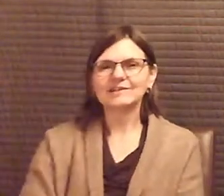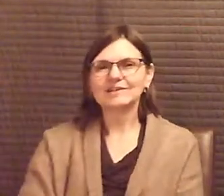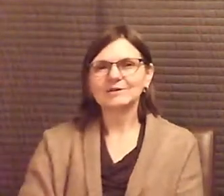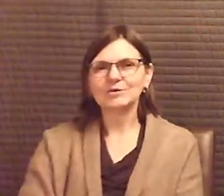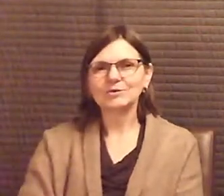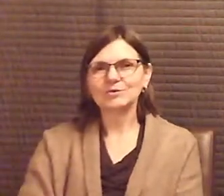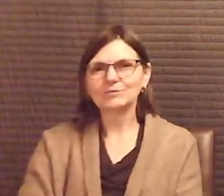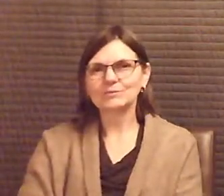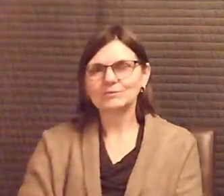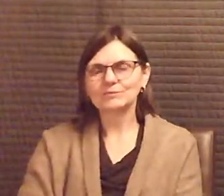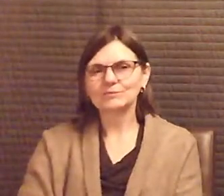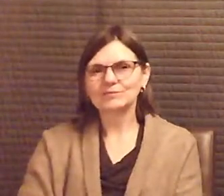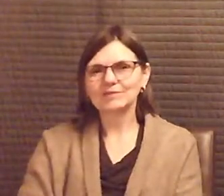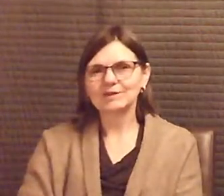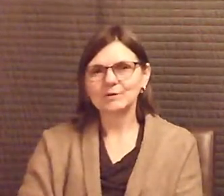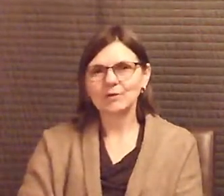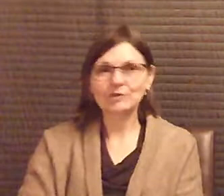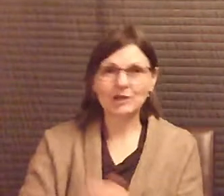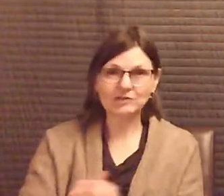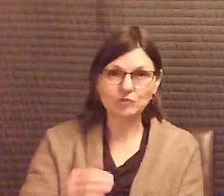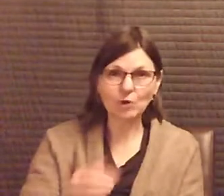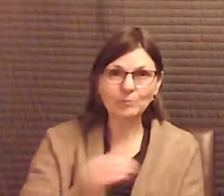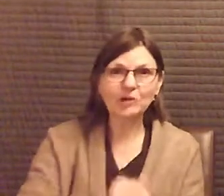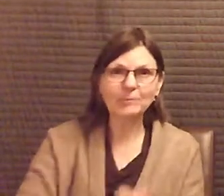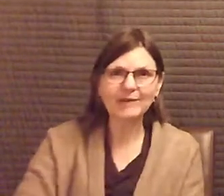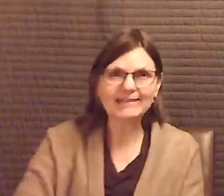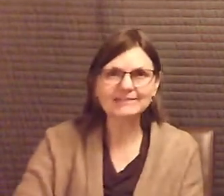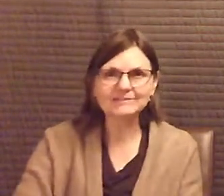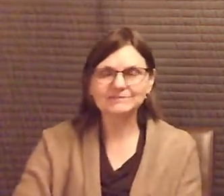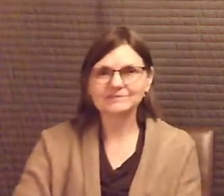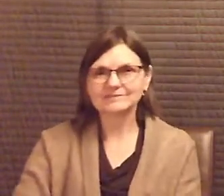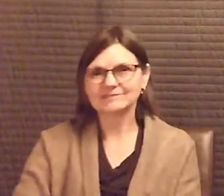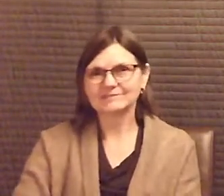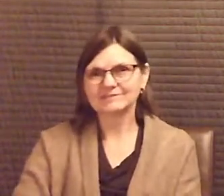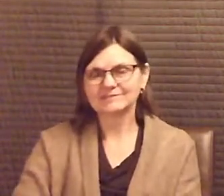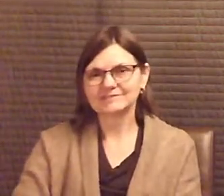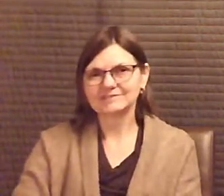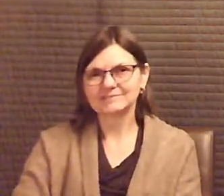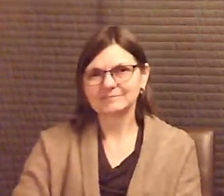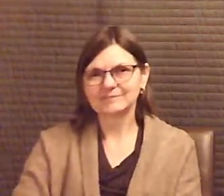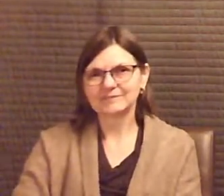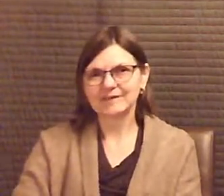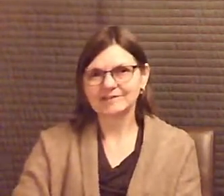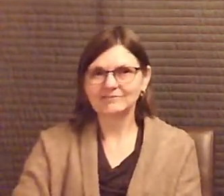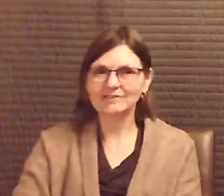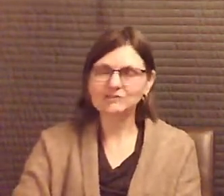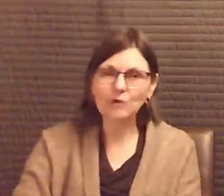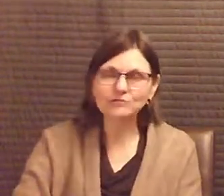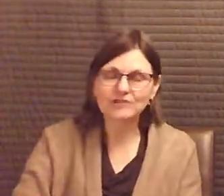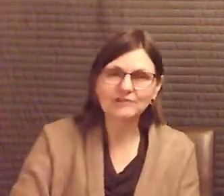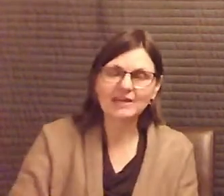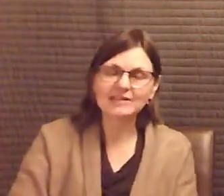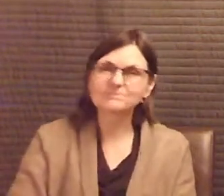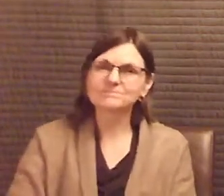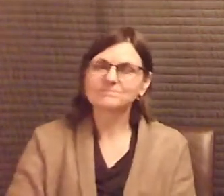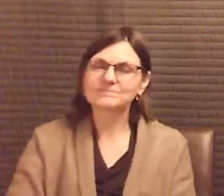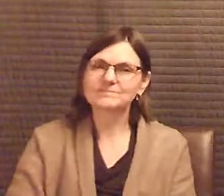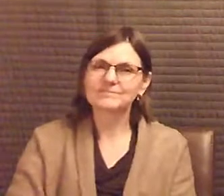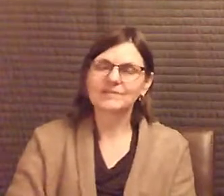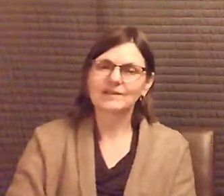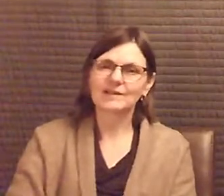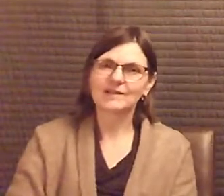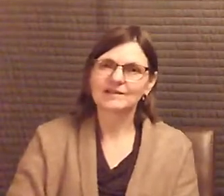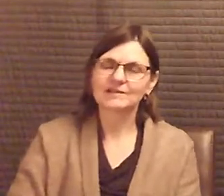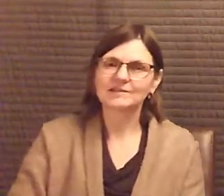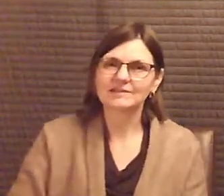een vest john en de raad eens waar johannes de doper zou belijden om klepjes eraf deze hoofd er af ging ik was